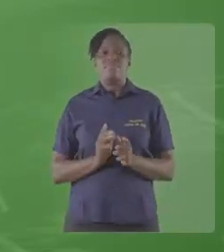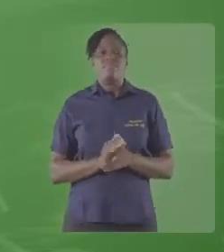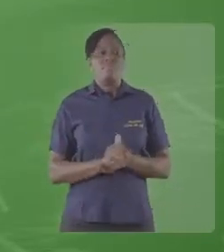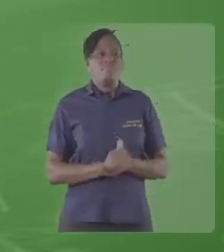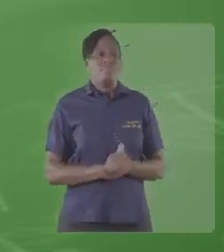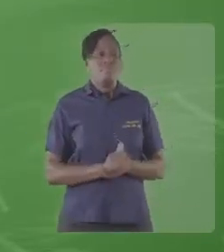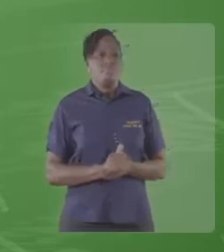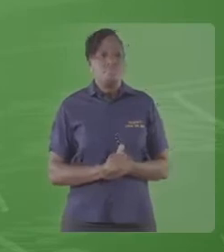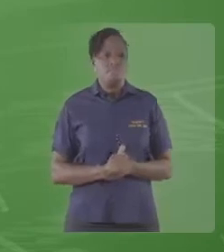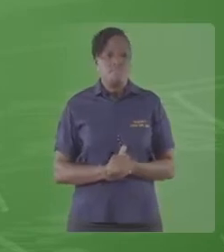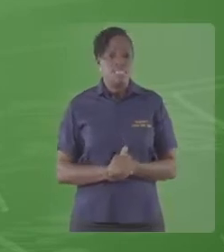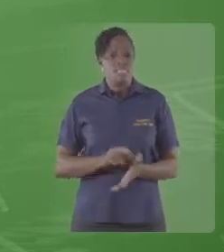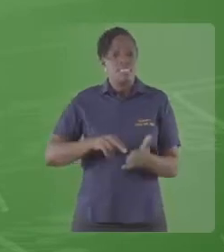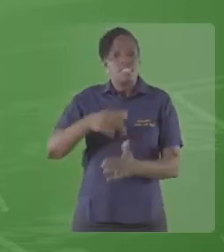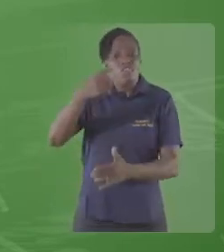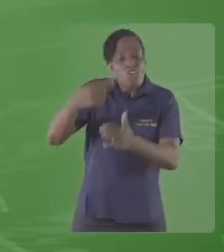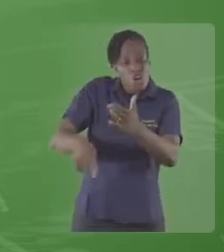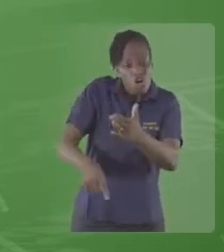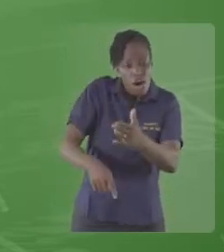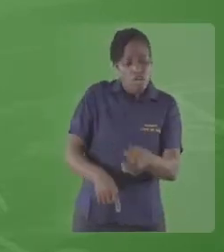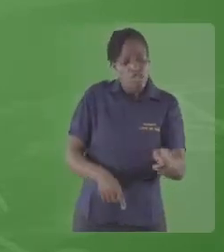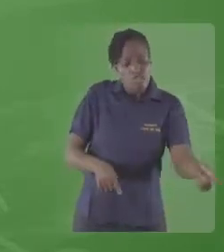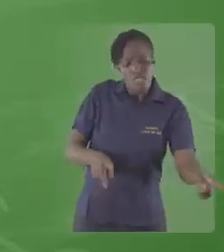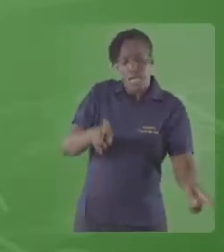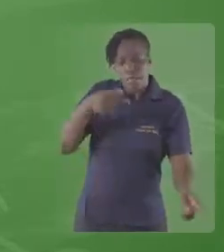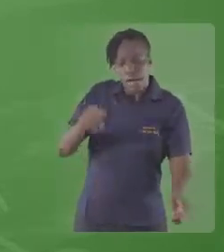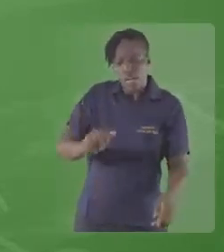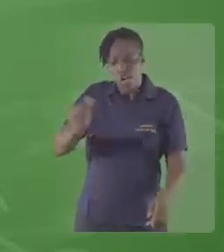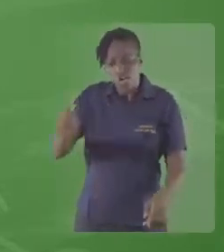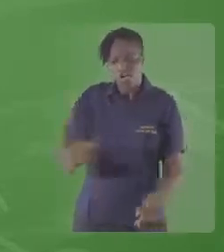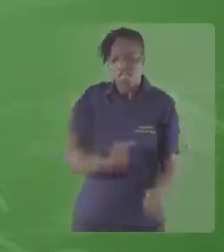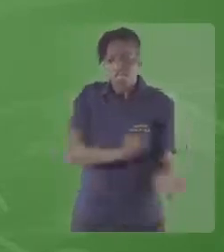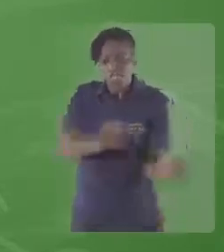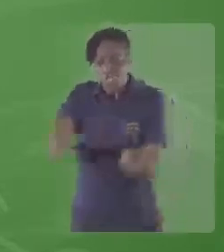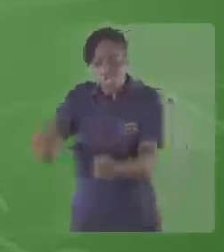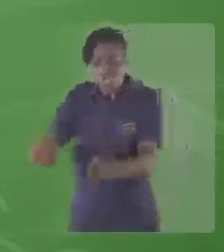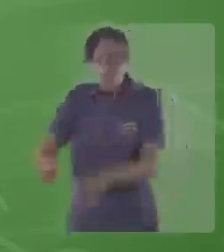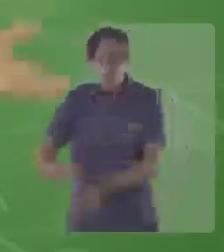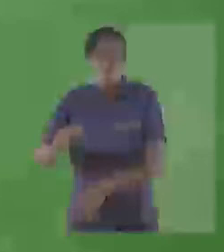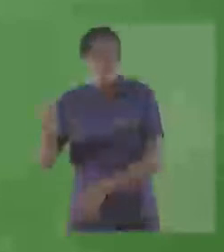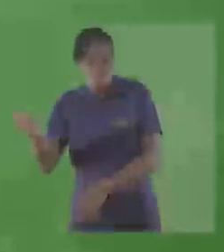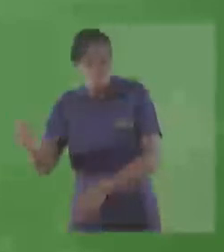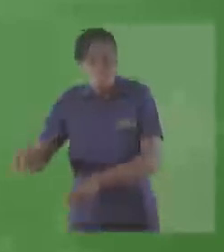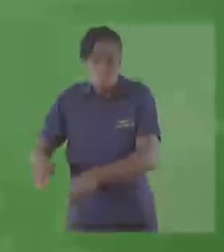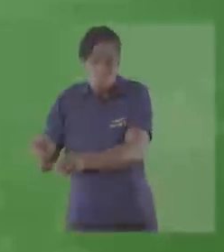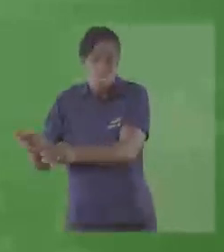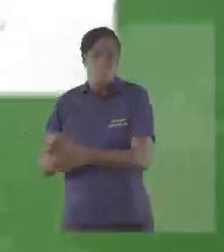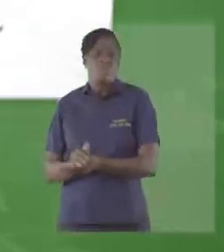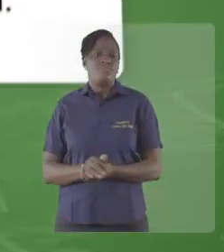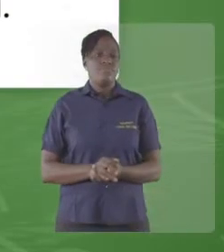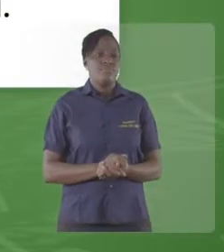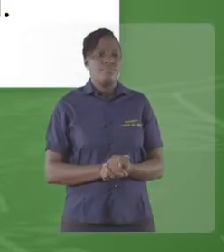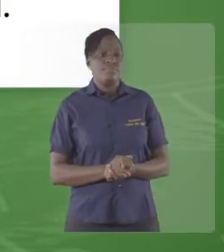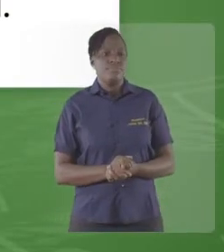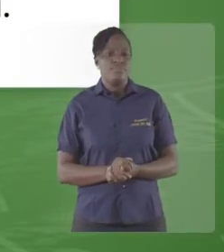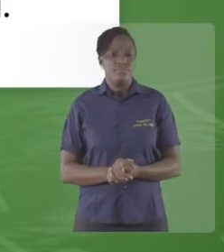simplement que l'on s'approprie les paroles de ce locuteur pour les rapporter.